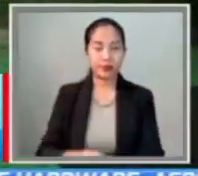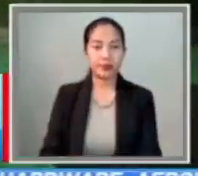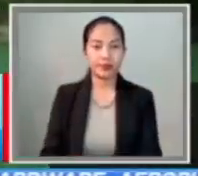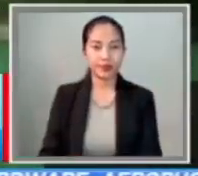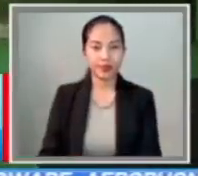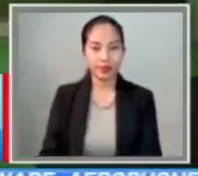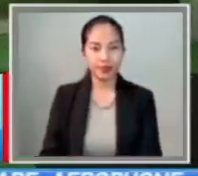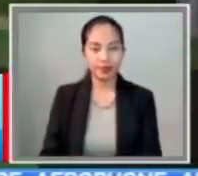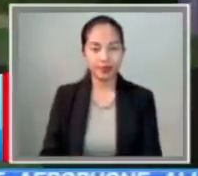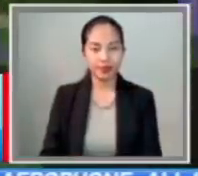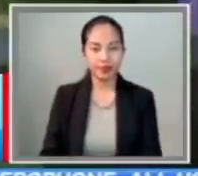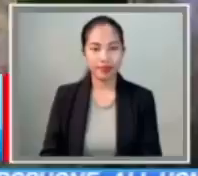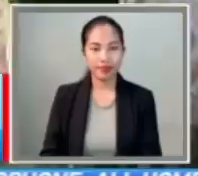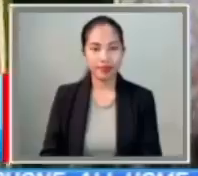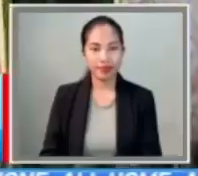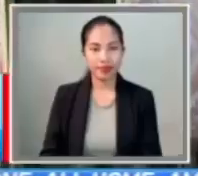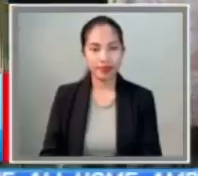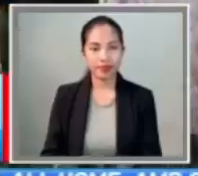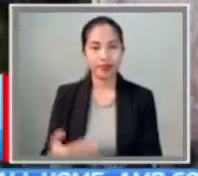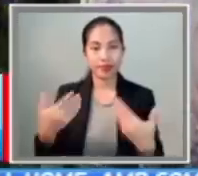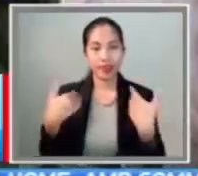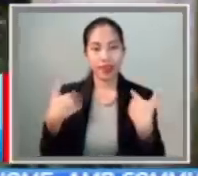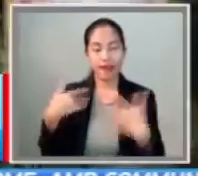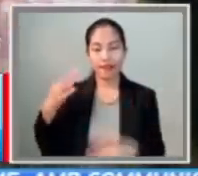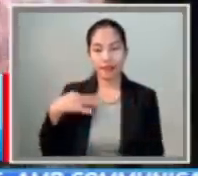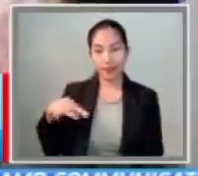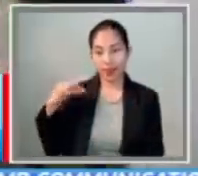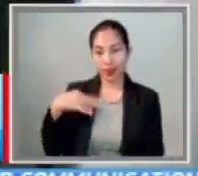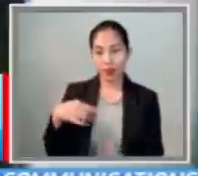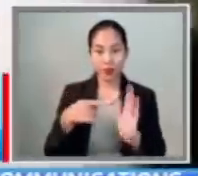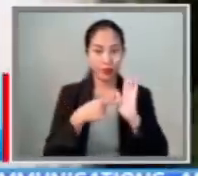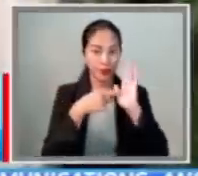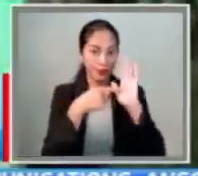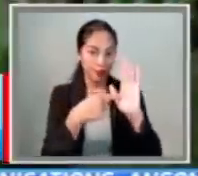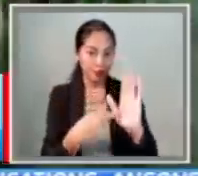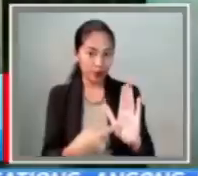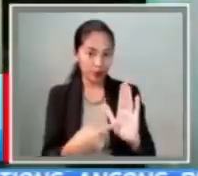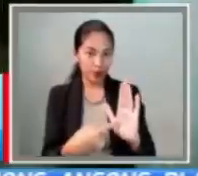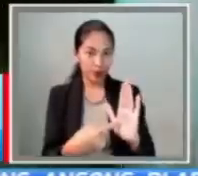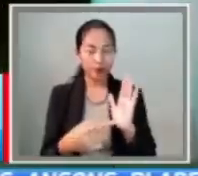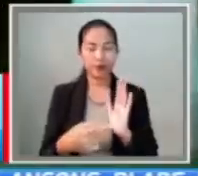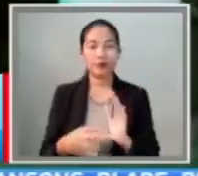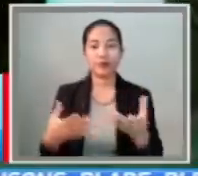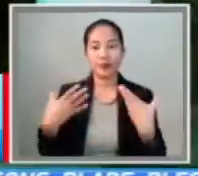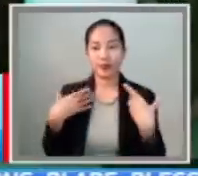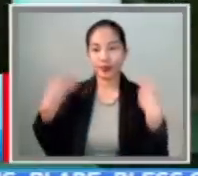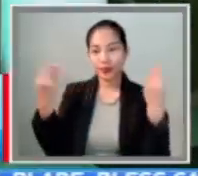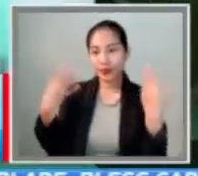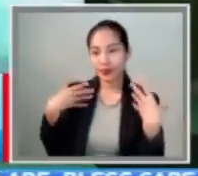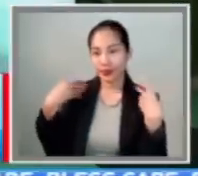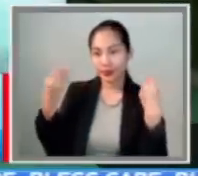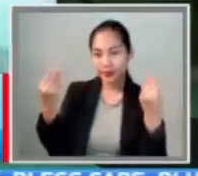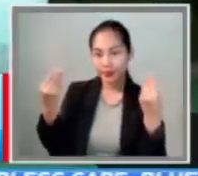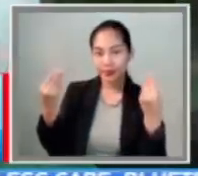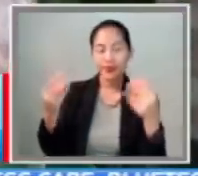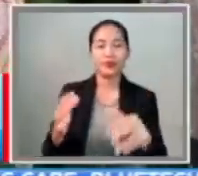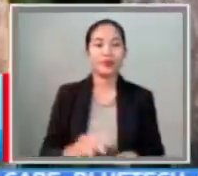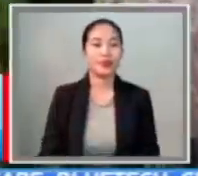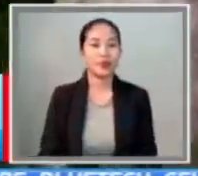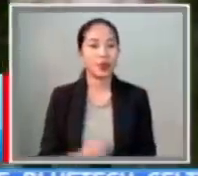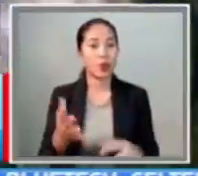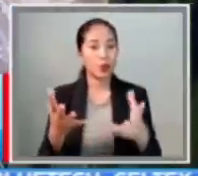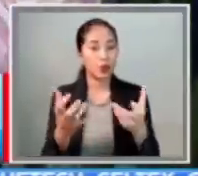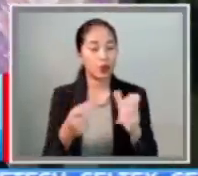sinundan ito ng fashion show kung saan inirampa ang mga Filipiniana at saya. Nais daw maipakita ng National